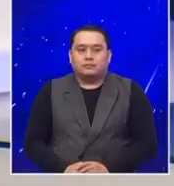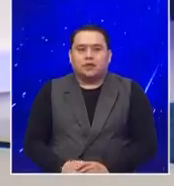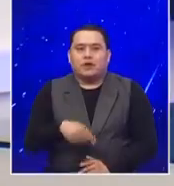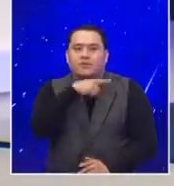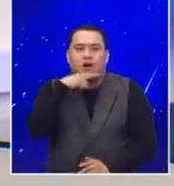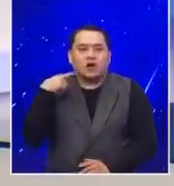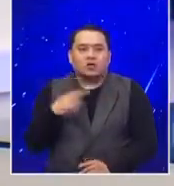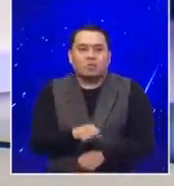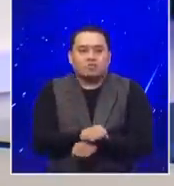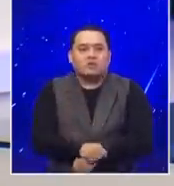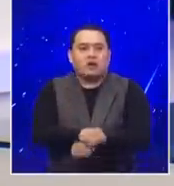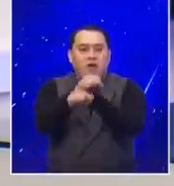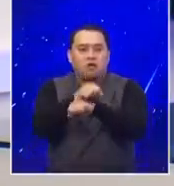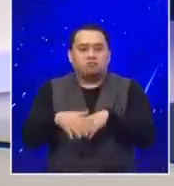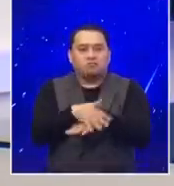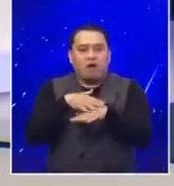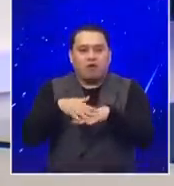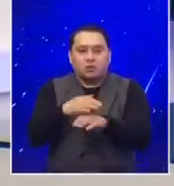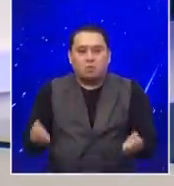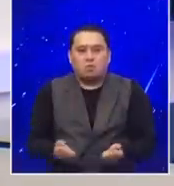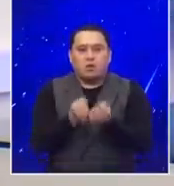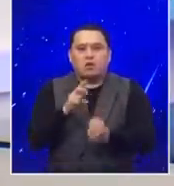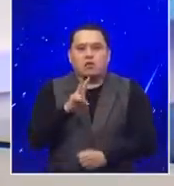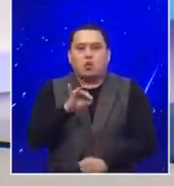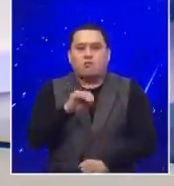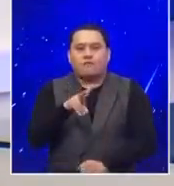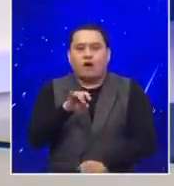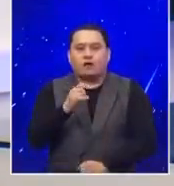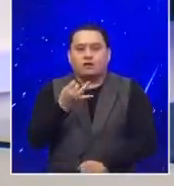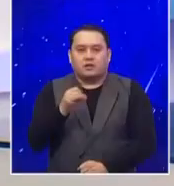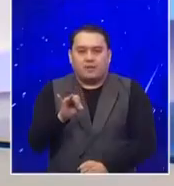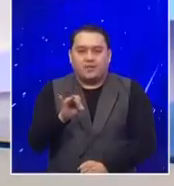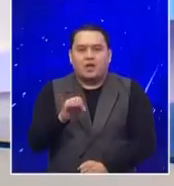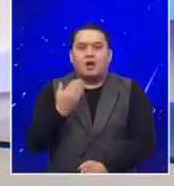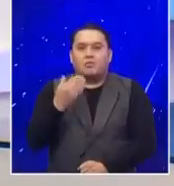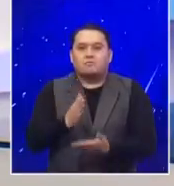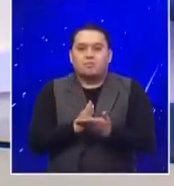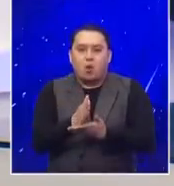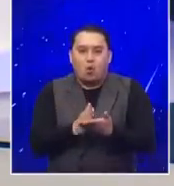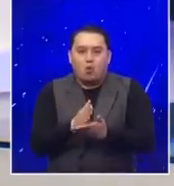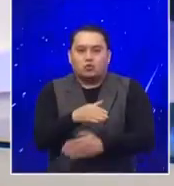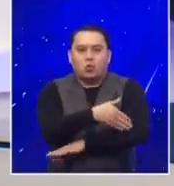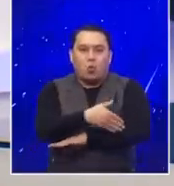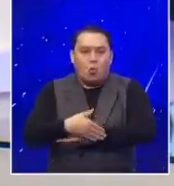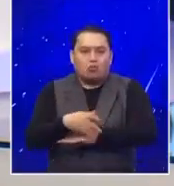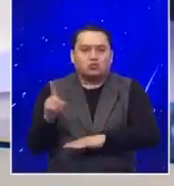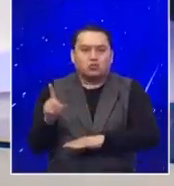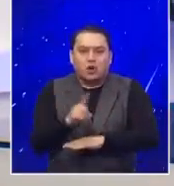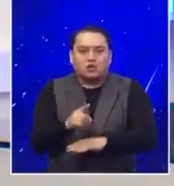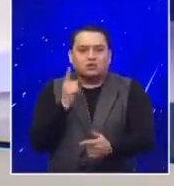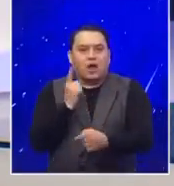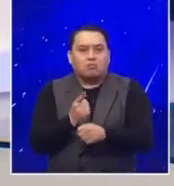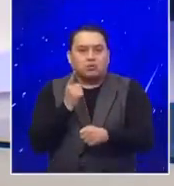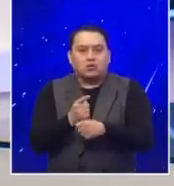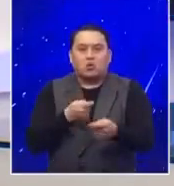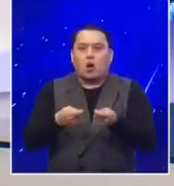В России проходят массовые акции в поддержку Алексея Навального. Сторонники политика выходят на улицы вопреки